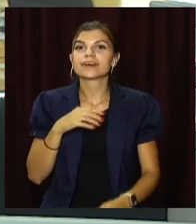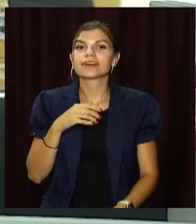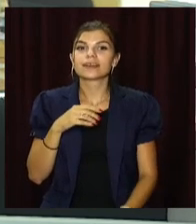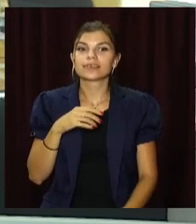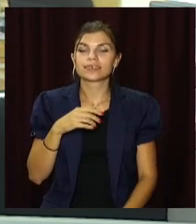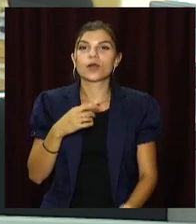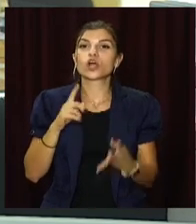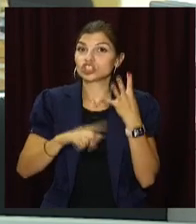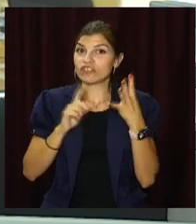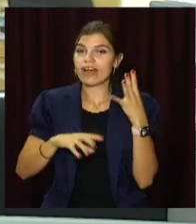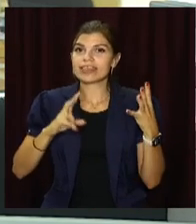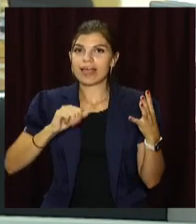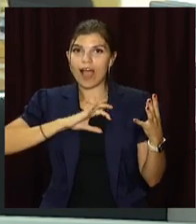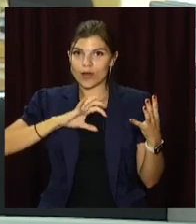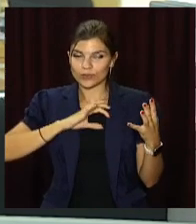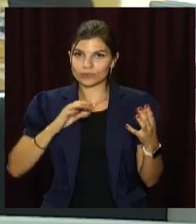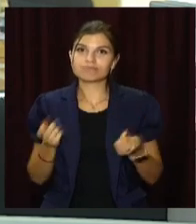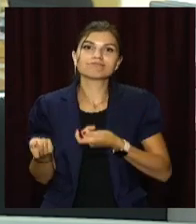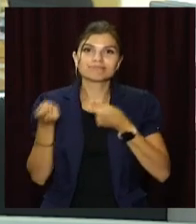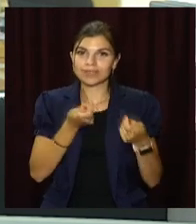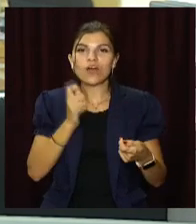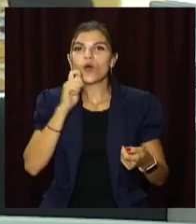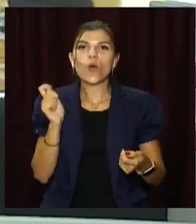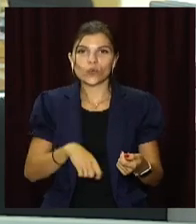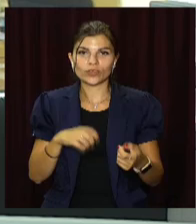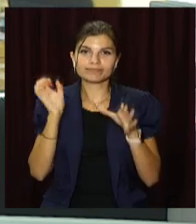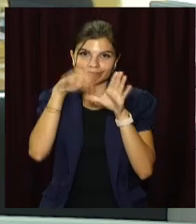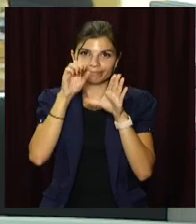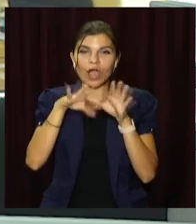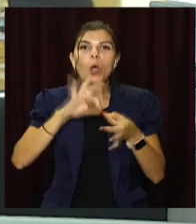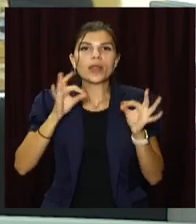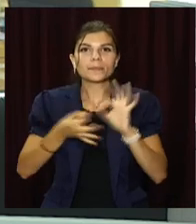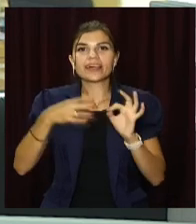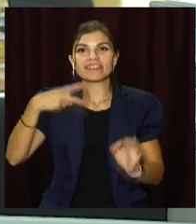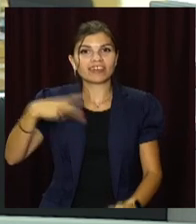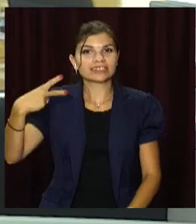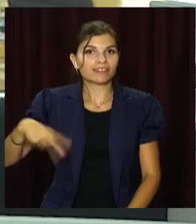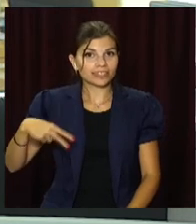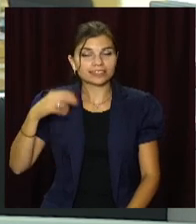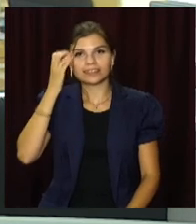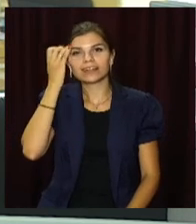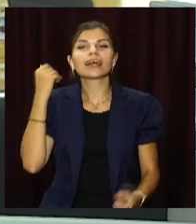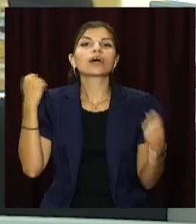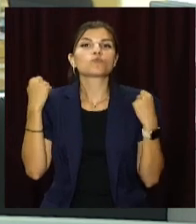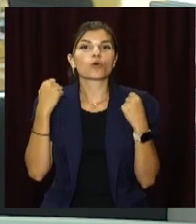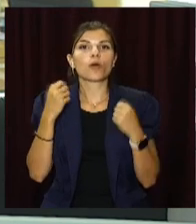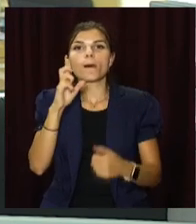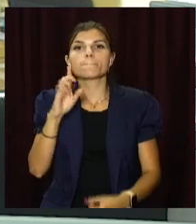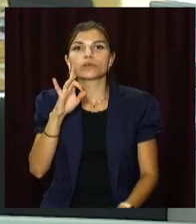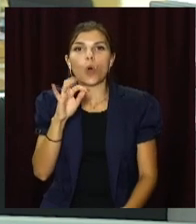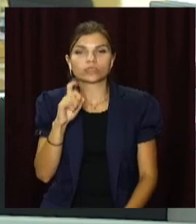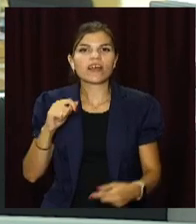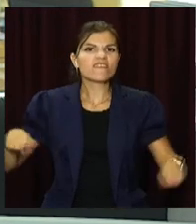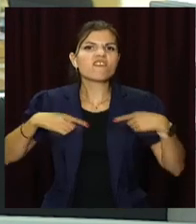Плавець Михайло Романчук приніс 4-ту нагороду у скарбничку української збірної на Олімпіаді 2020. Спортсмен здобув